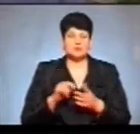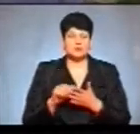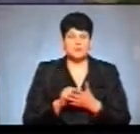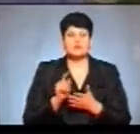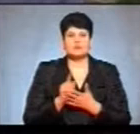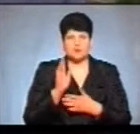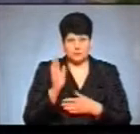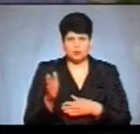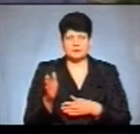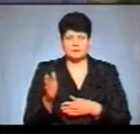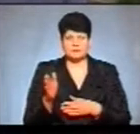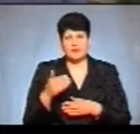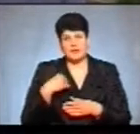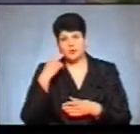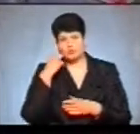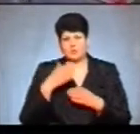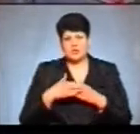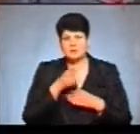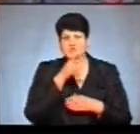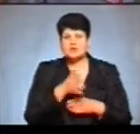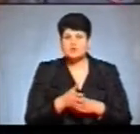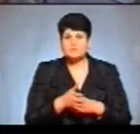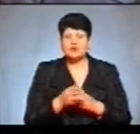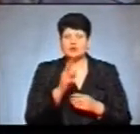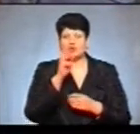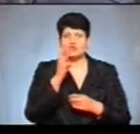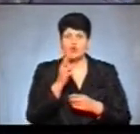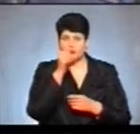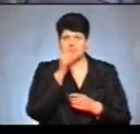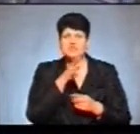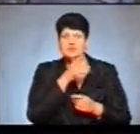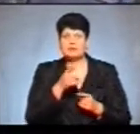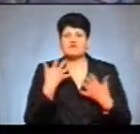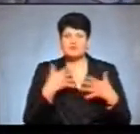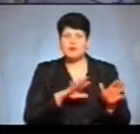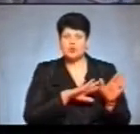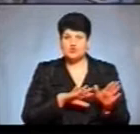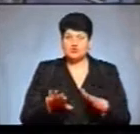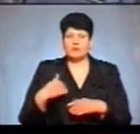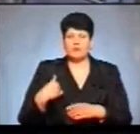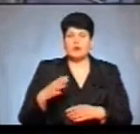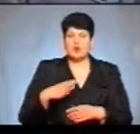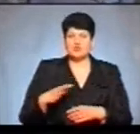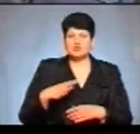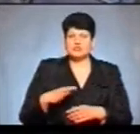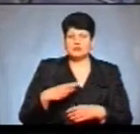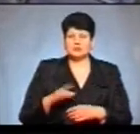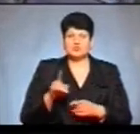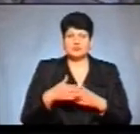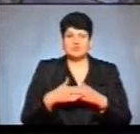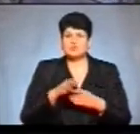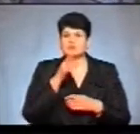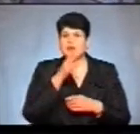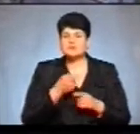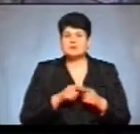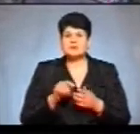повинні бути, і думаю, що найближчим часом. Трьохмісячний термін вже пройшов, і ми очікуємо, що десь найближчим часом